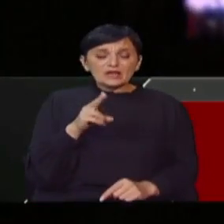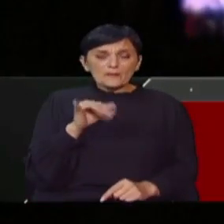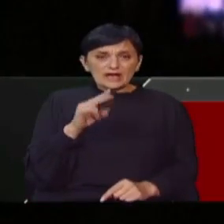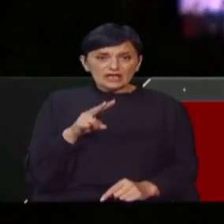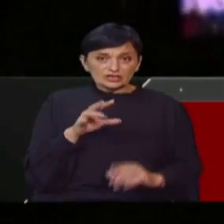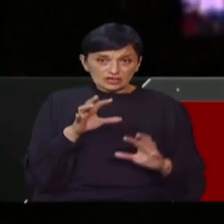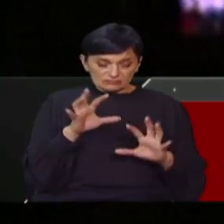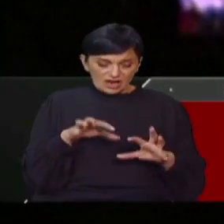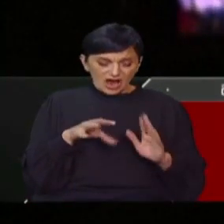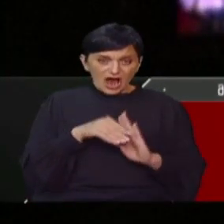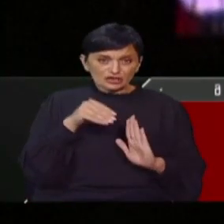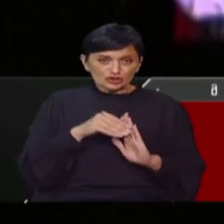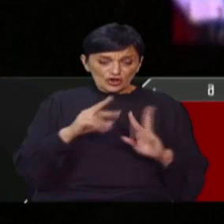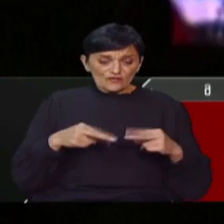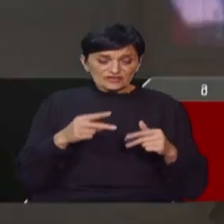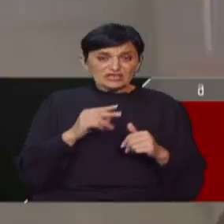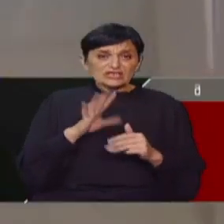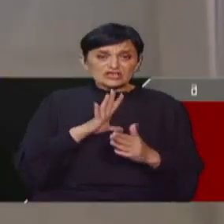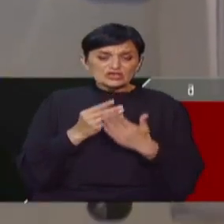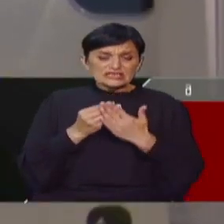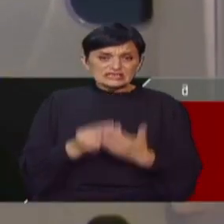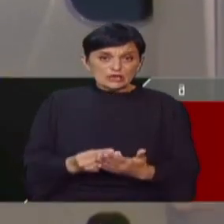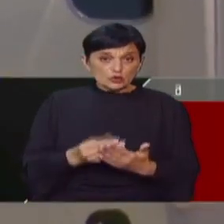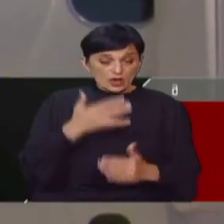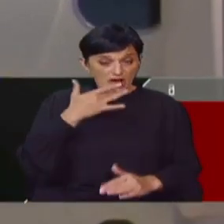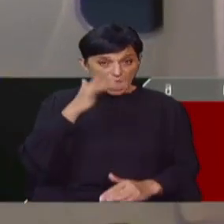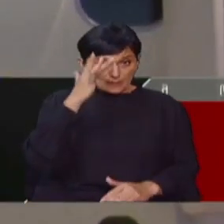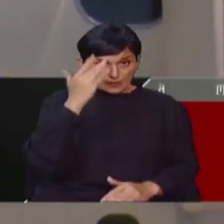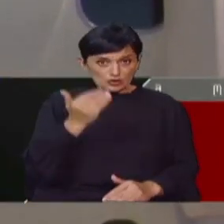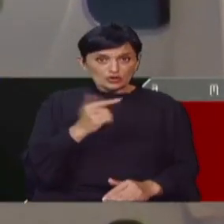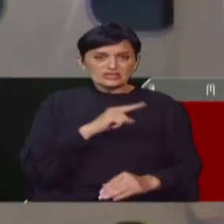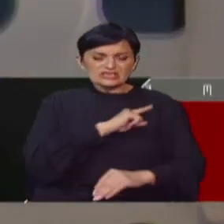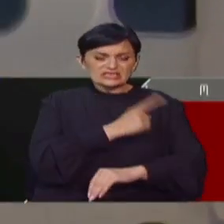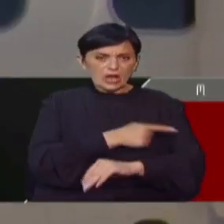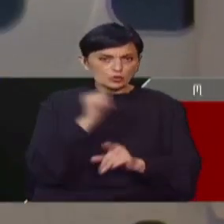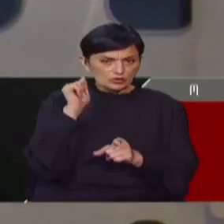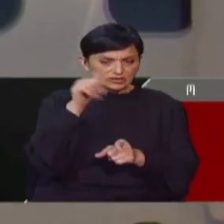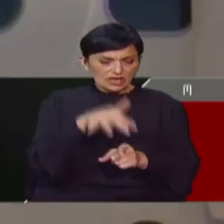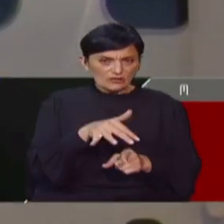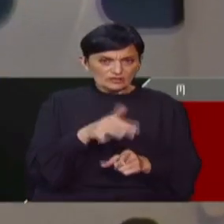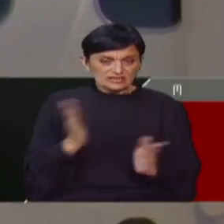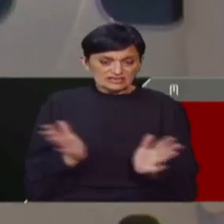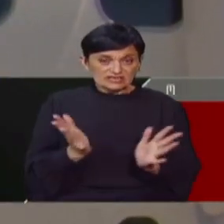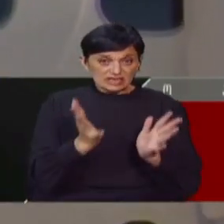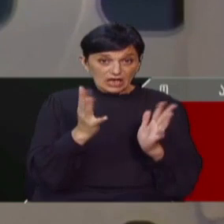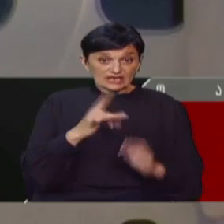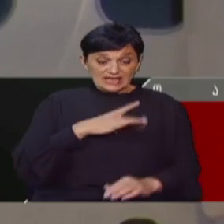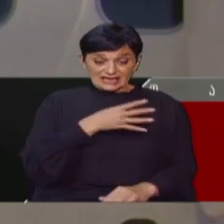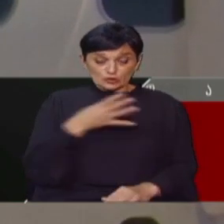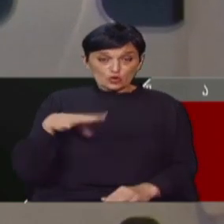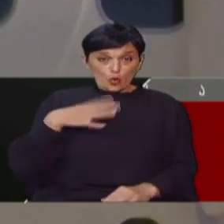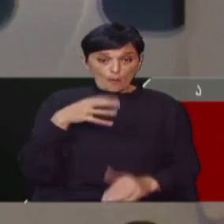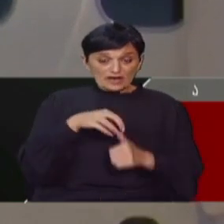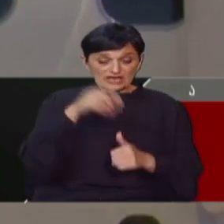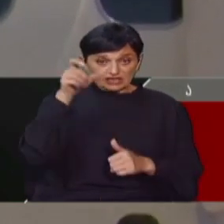კი არჩევნების შედეგების შესაცვლელად ზეწოლა მოახდინა, რითაც ამერიკის კაპიტოლიუმზე ძალადობრივი თავდასხმა წაახალისა. თავად თეთრი სახლის ყოფილი